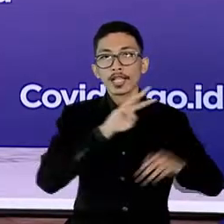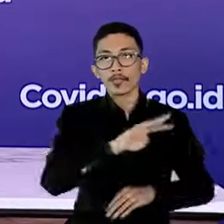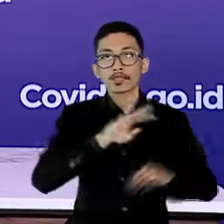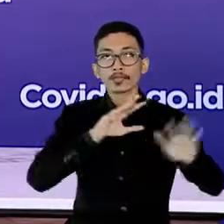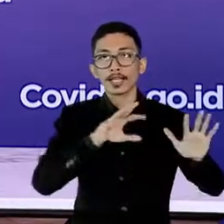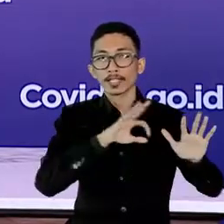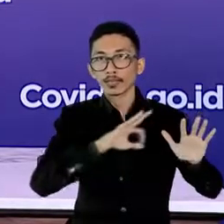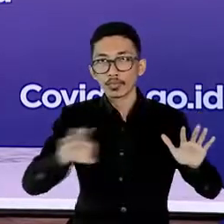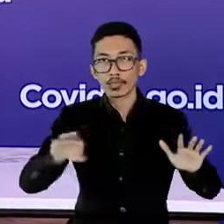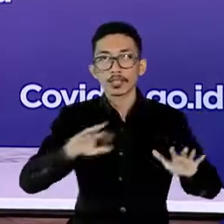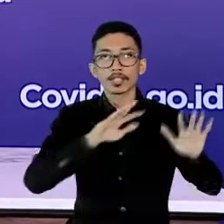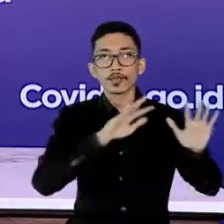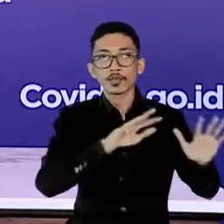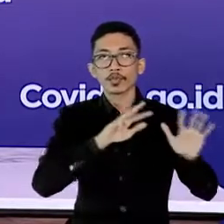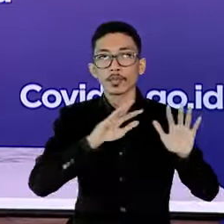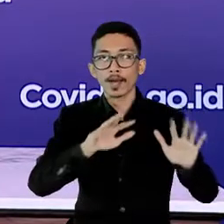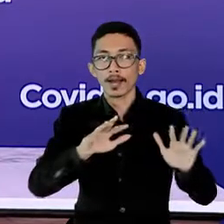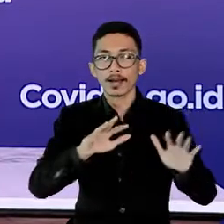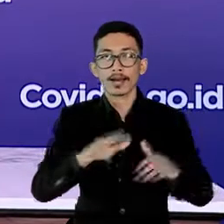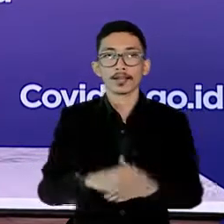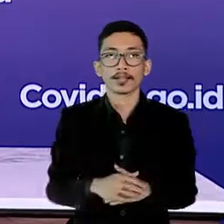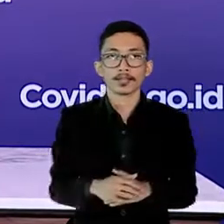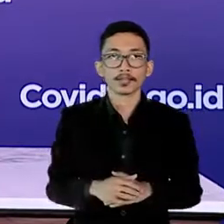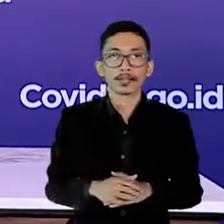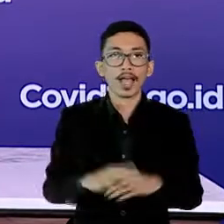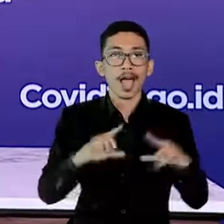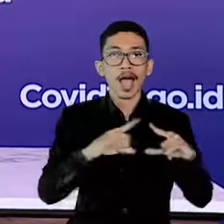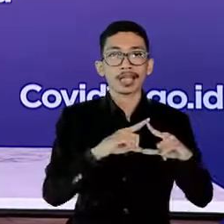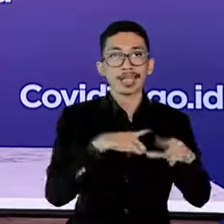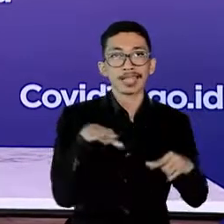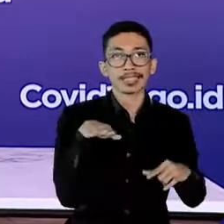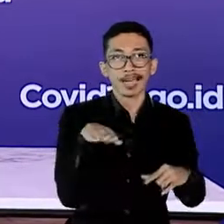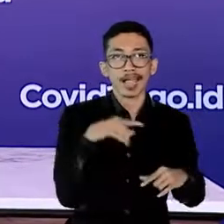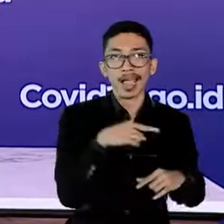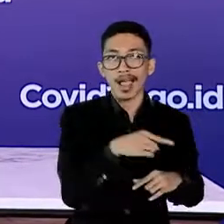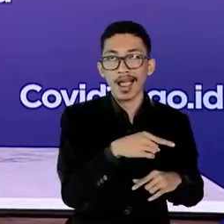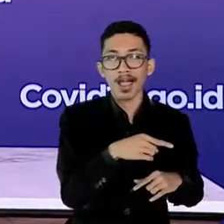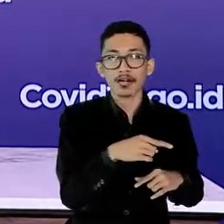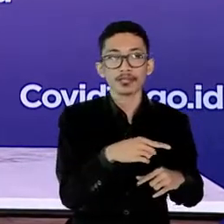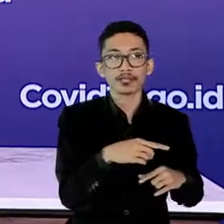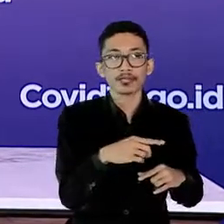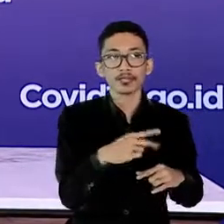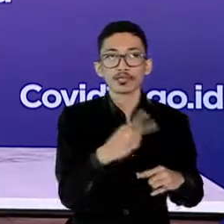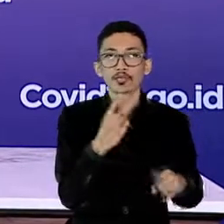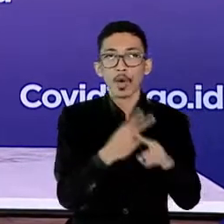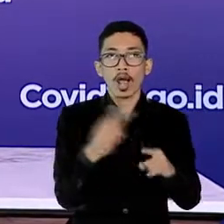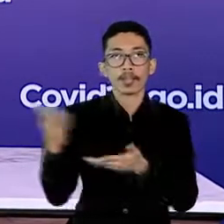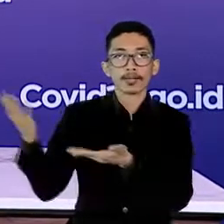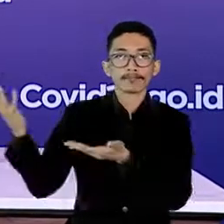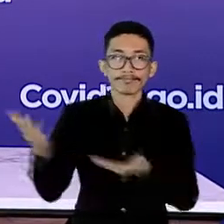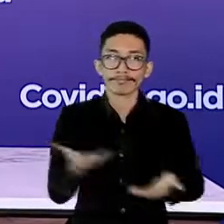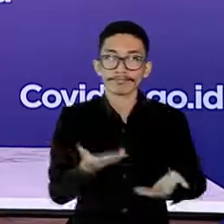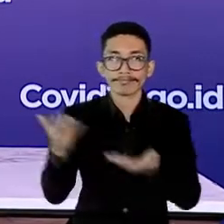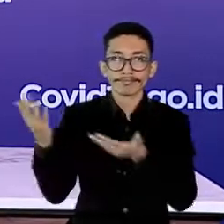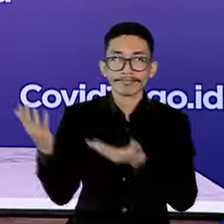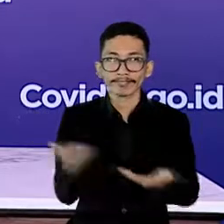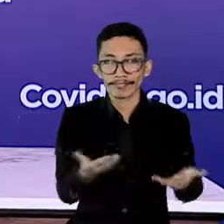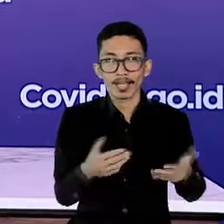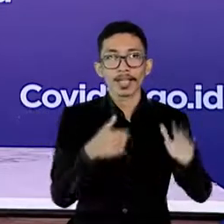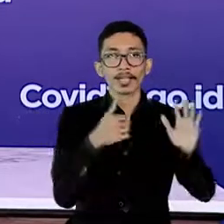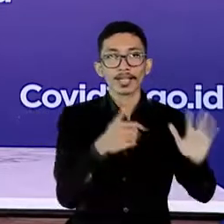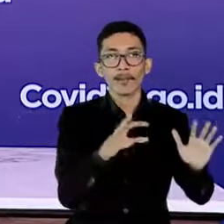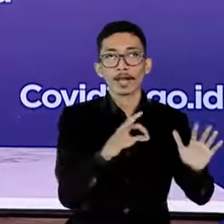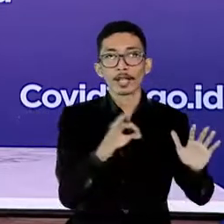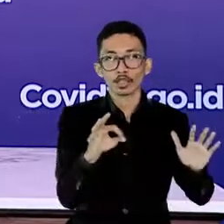9990 dosis Hai vaksin astrazeneca yang datang dalam dua tahap masing-masing 615000